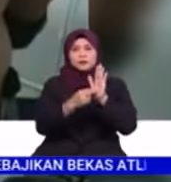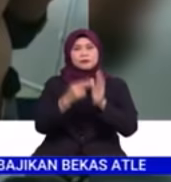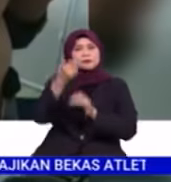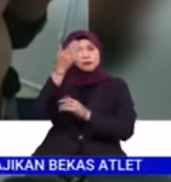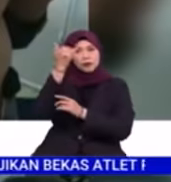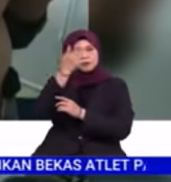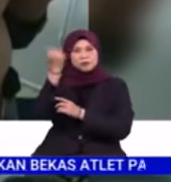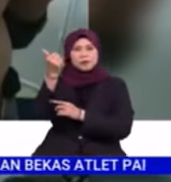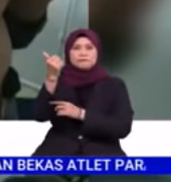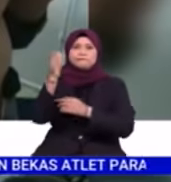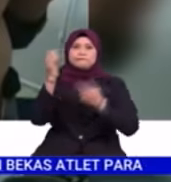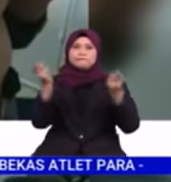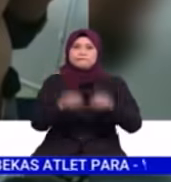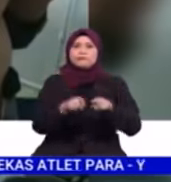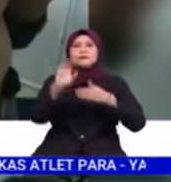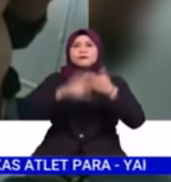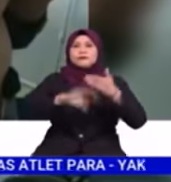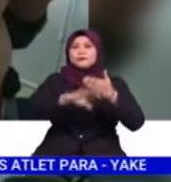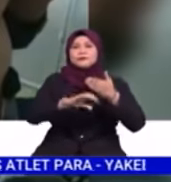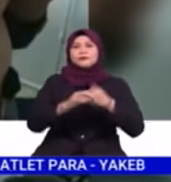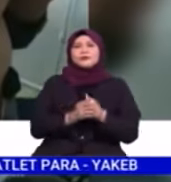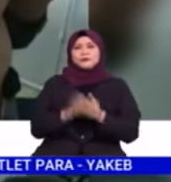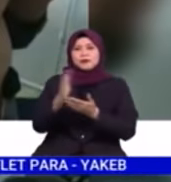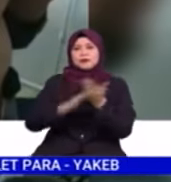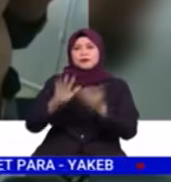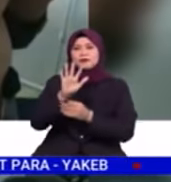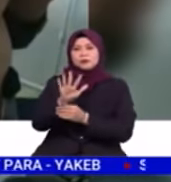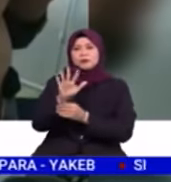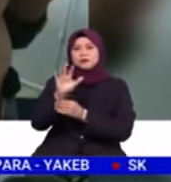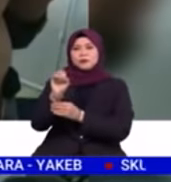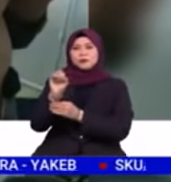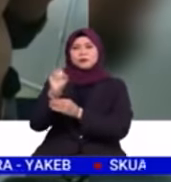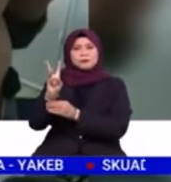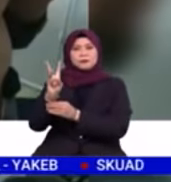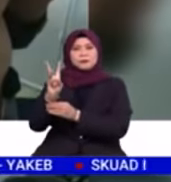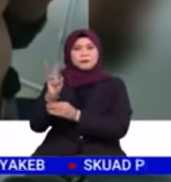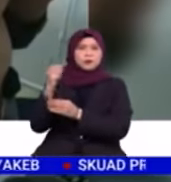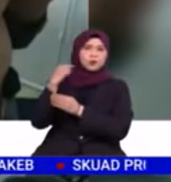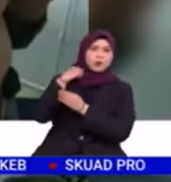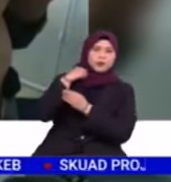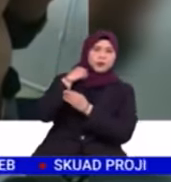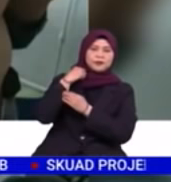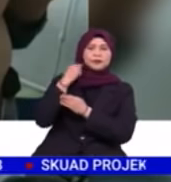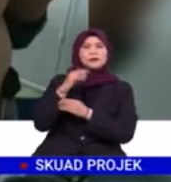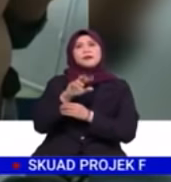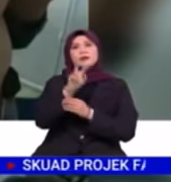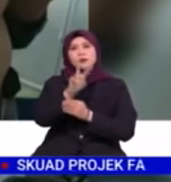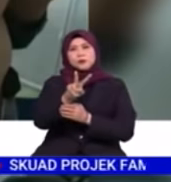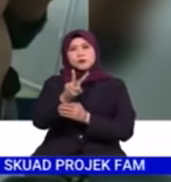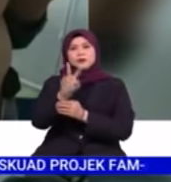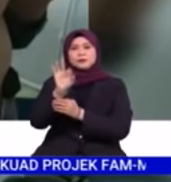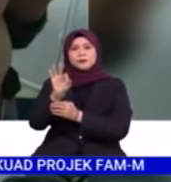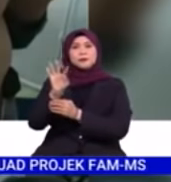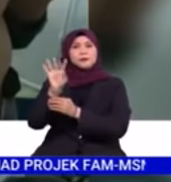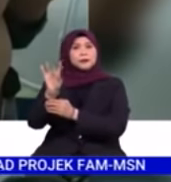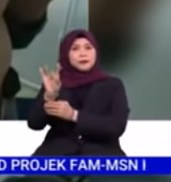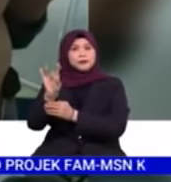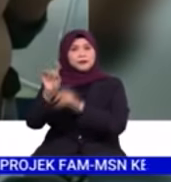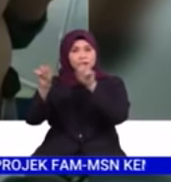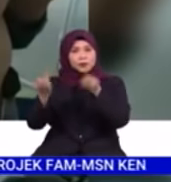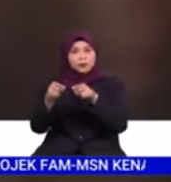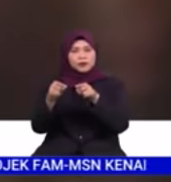menjatuhkan kecederaan section below kosongnya kurungan hutan section 298